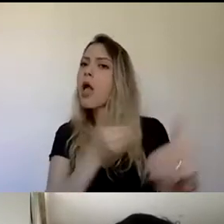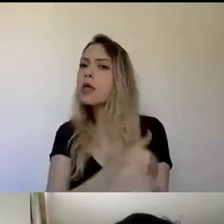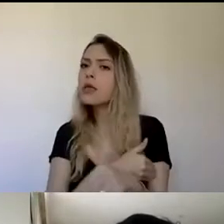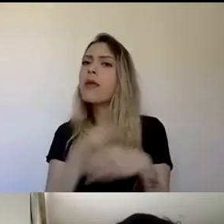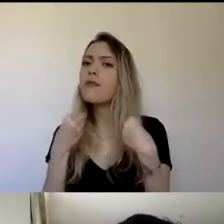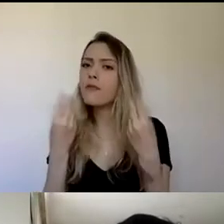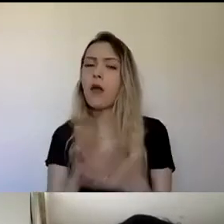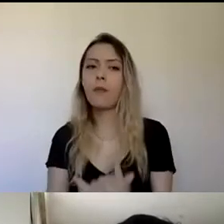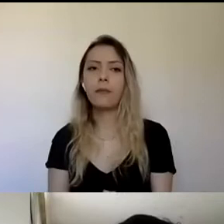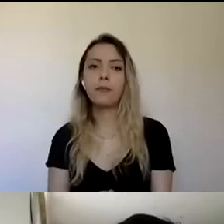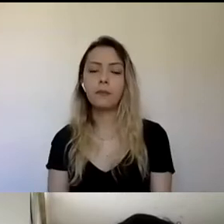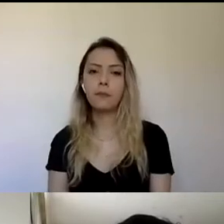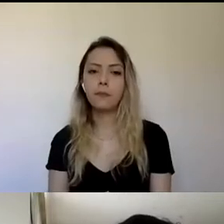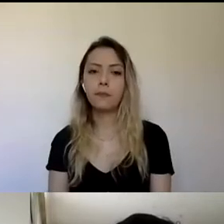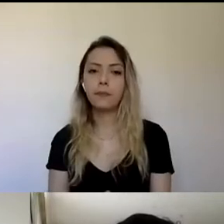Bu